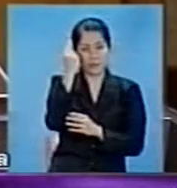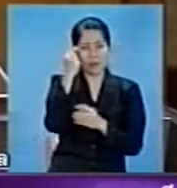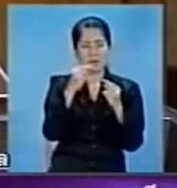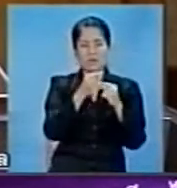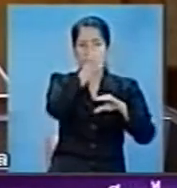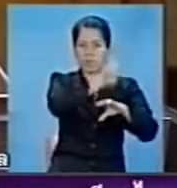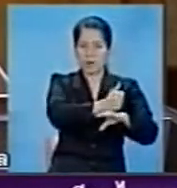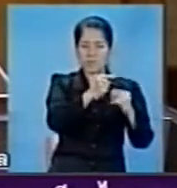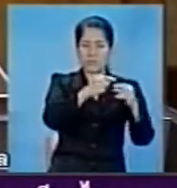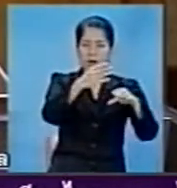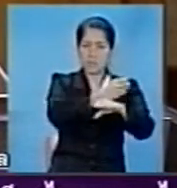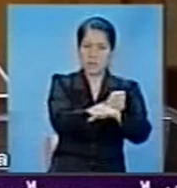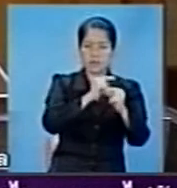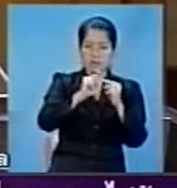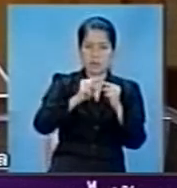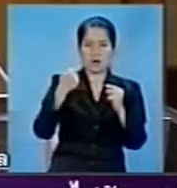นุน